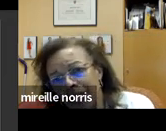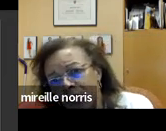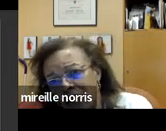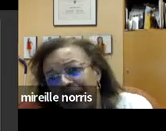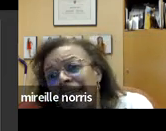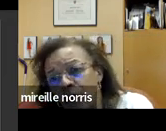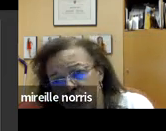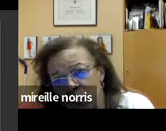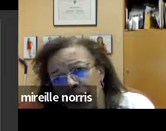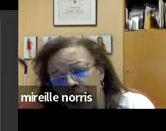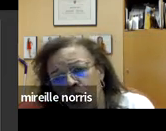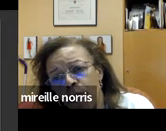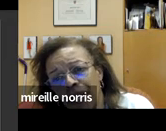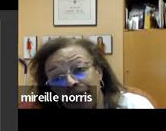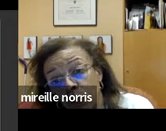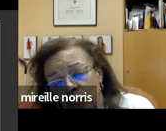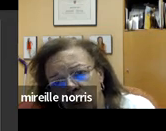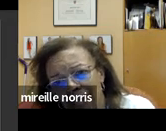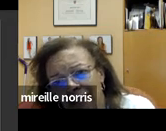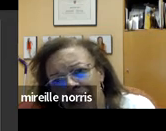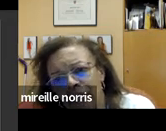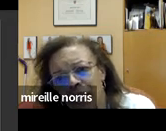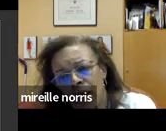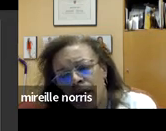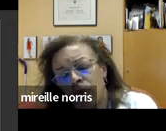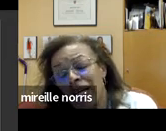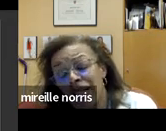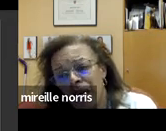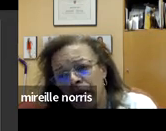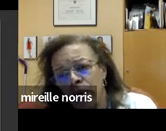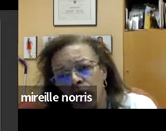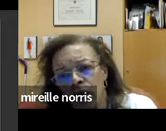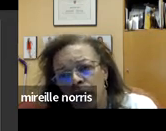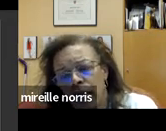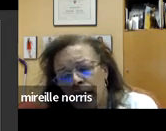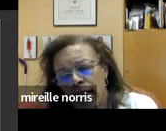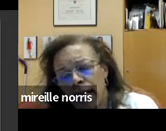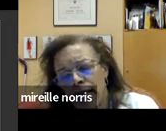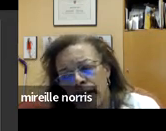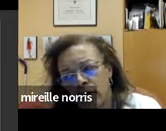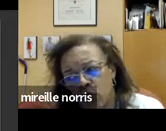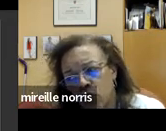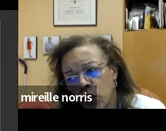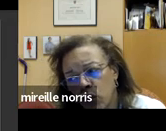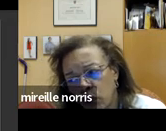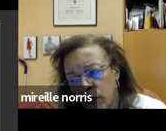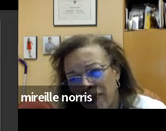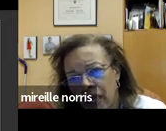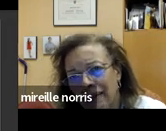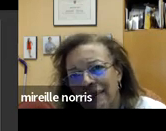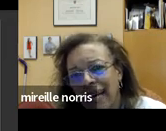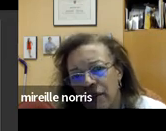est une idéologie. Alors, on peut penser du néonazisme, du nazisme en Europe, et il y a toutes sortes